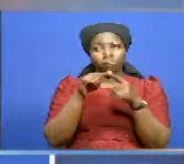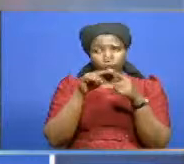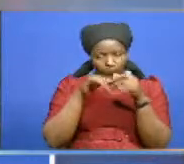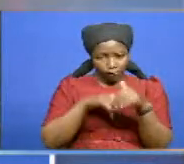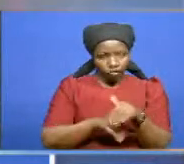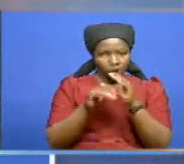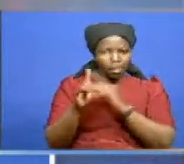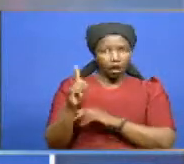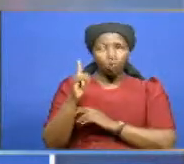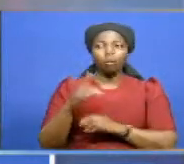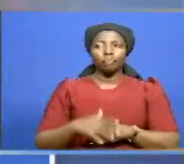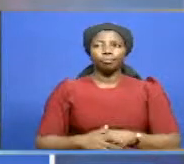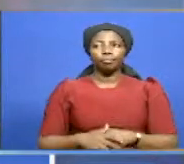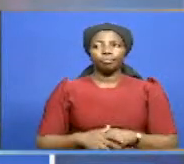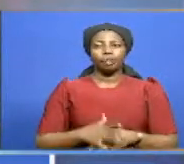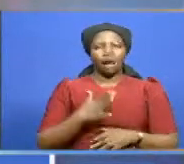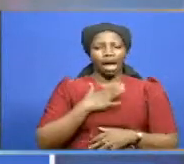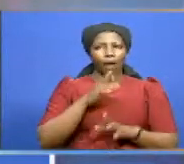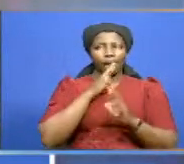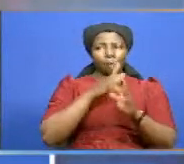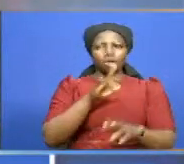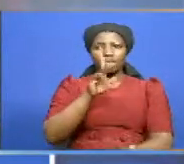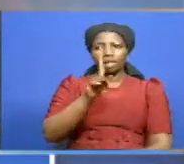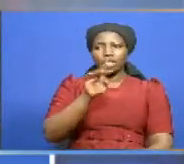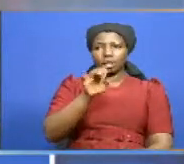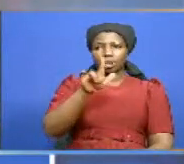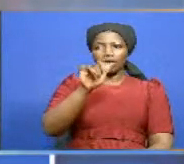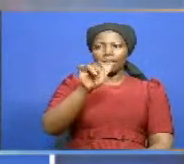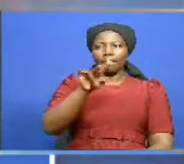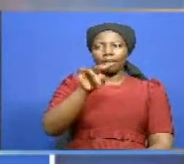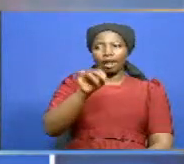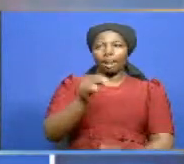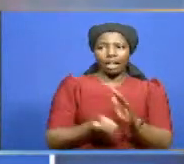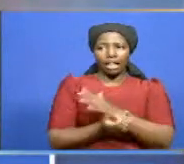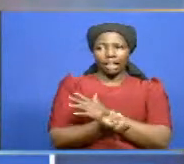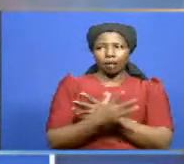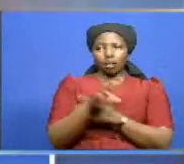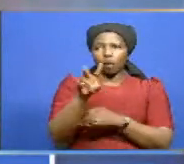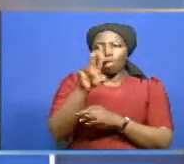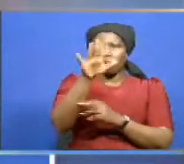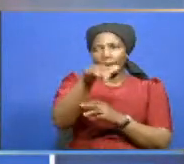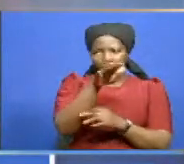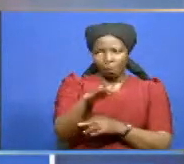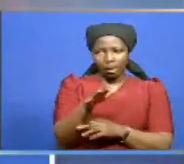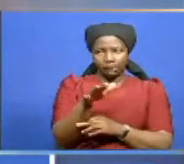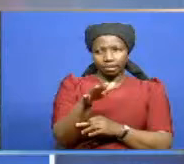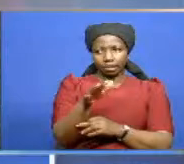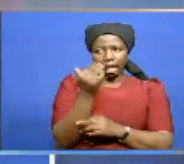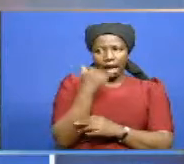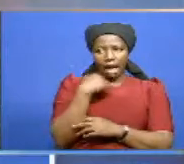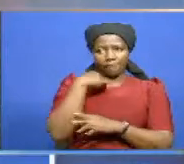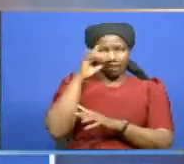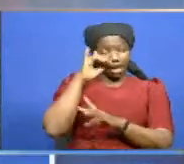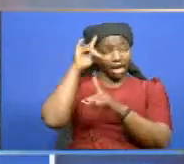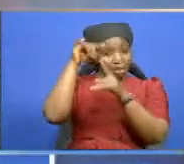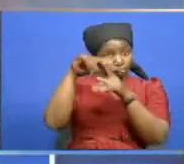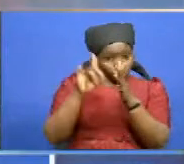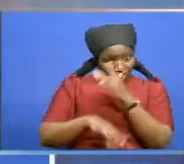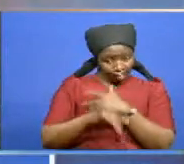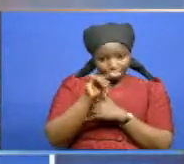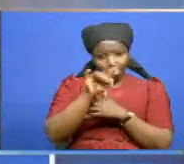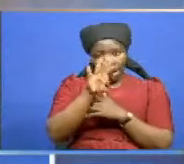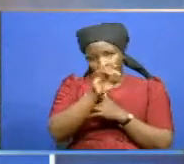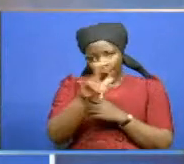sheria. Na jinsi ripota wetu Kevin Washira anavyotuarifu, mabunge yote mawili yameazimia kwamba mswada